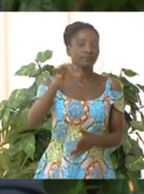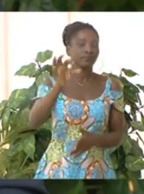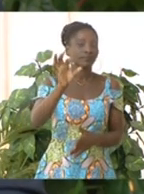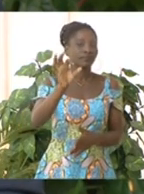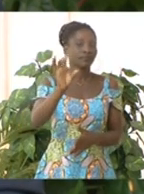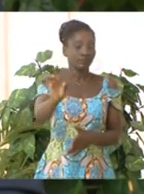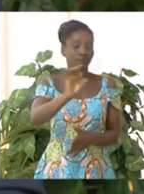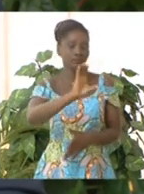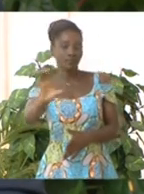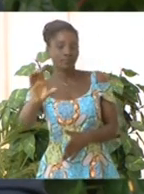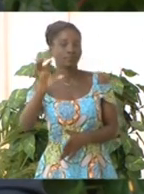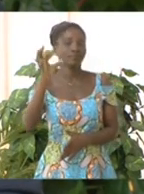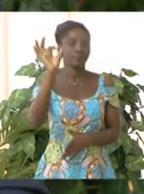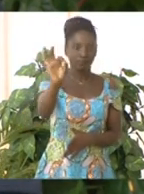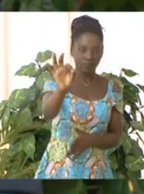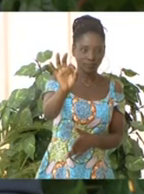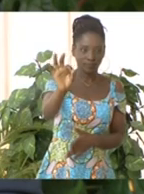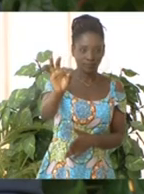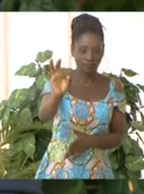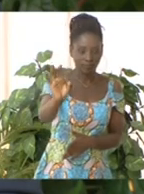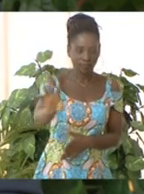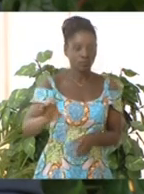Personnel d'astreinte, 0.